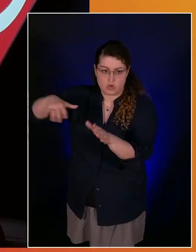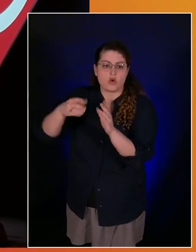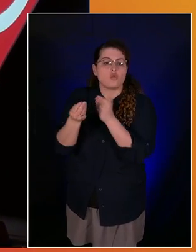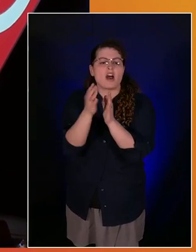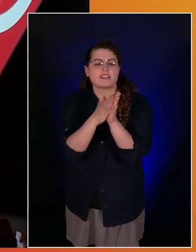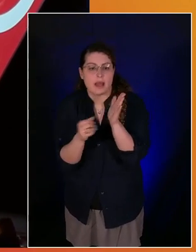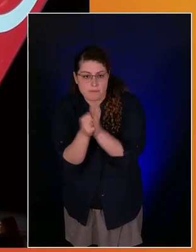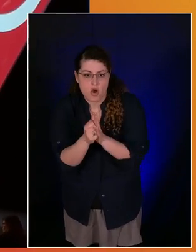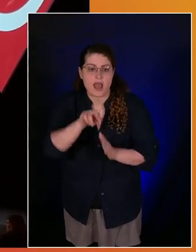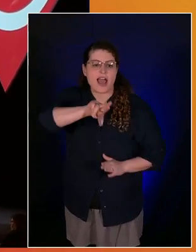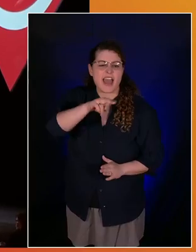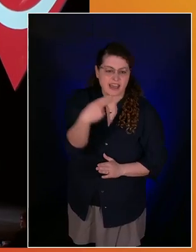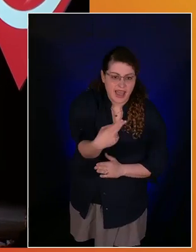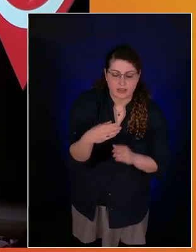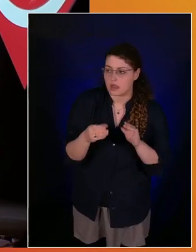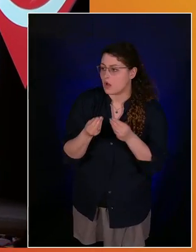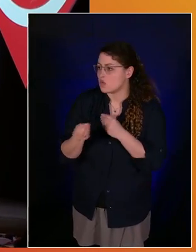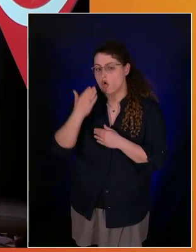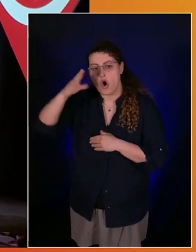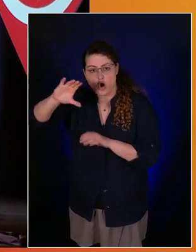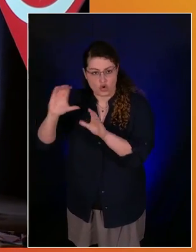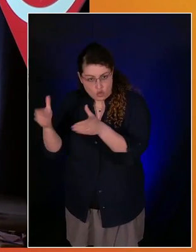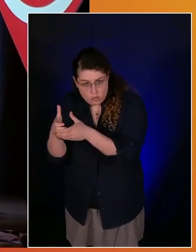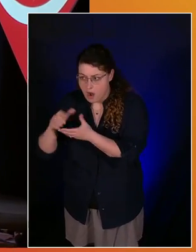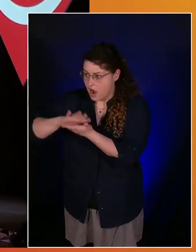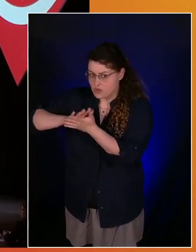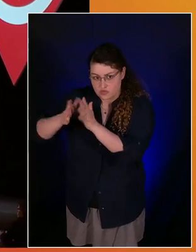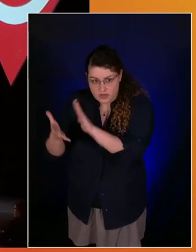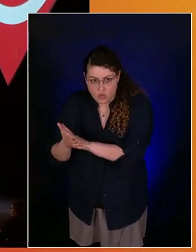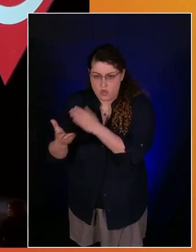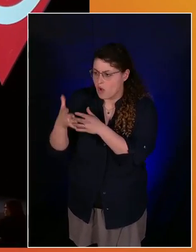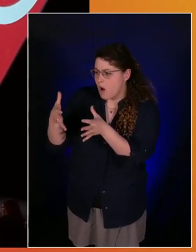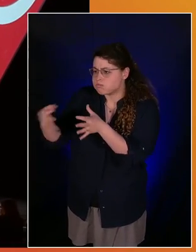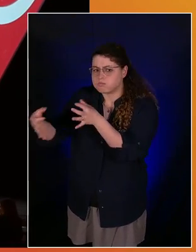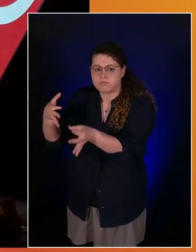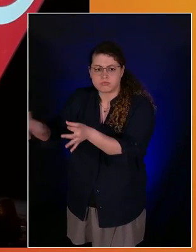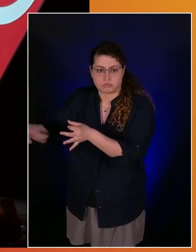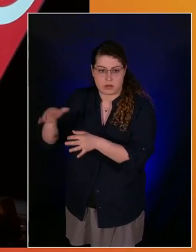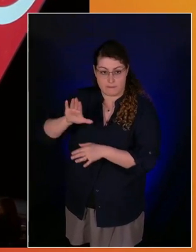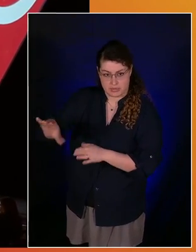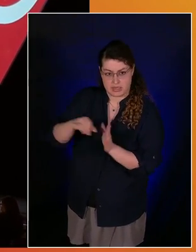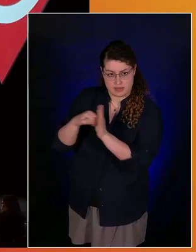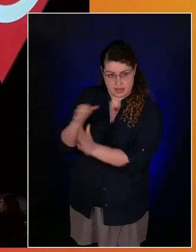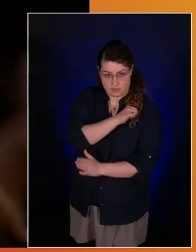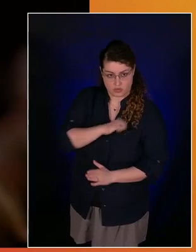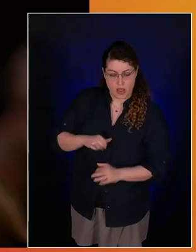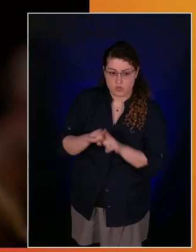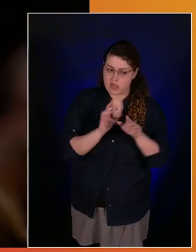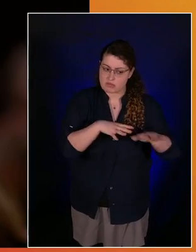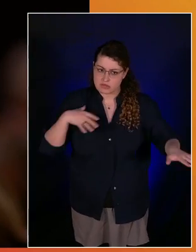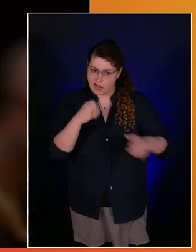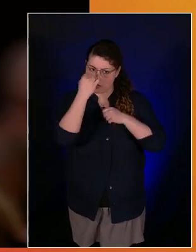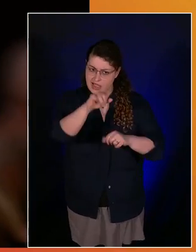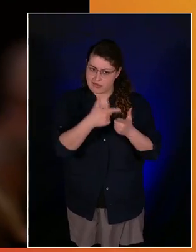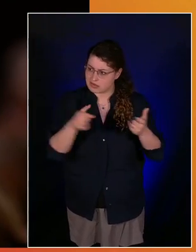RN mais aussi tout groupement association ou groupuscule et un refus de celle-ci dans nos